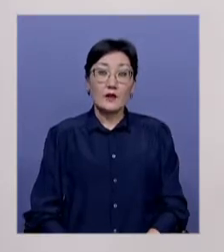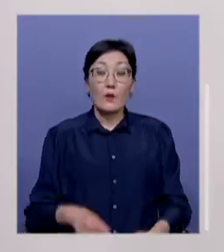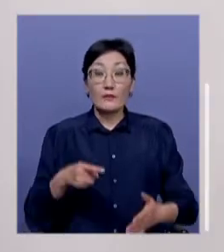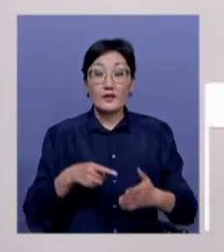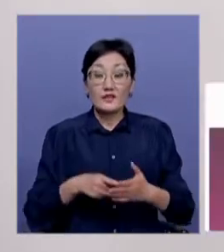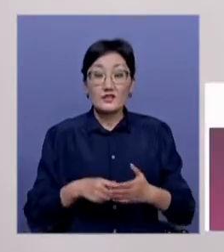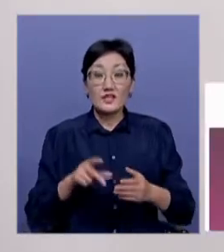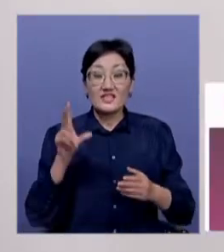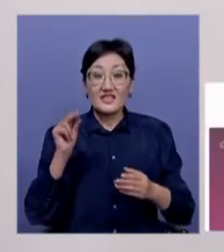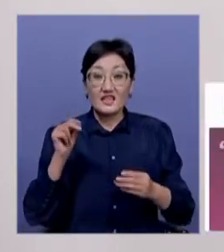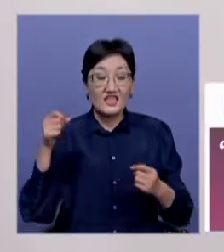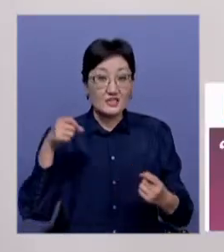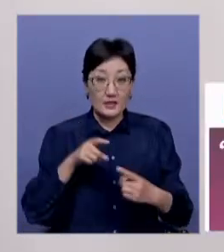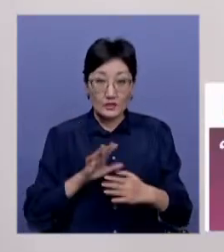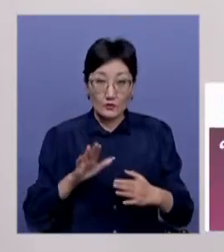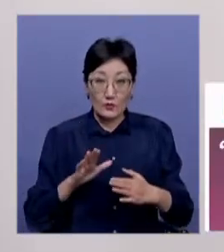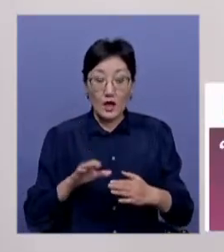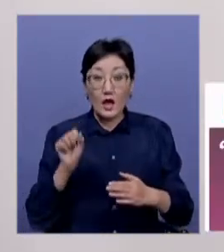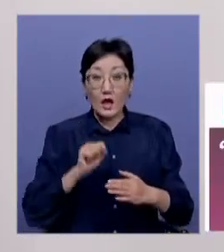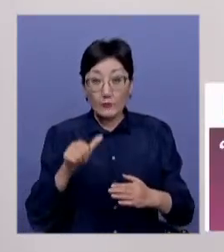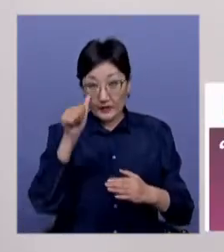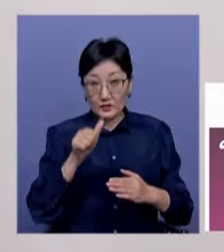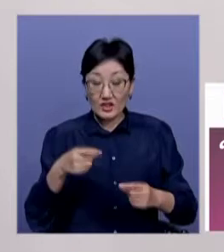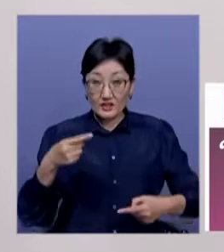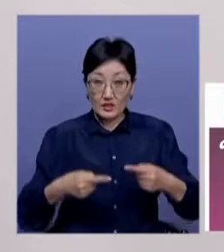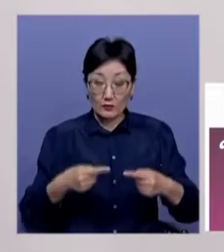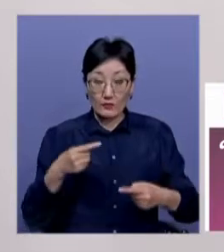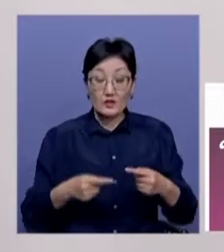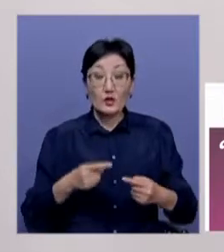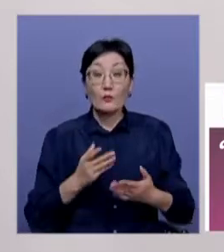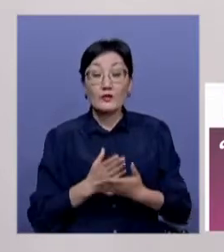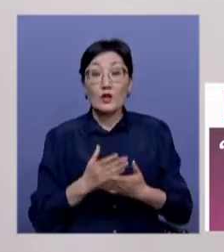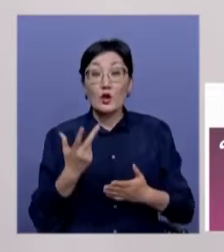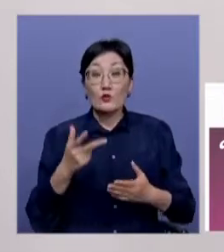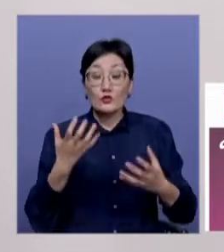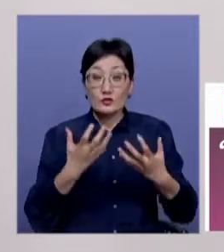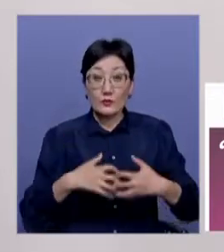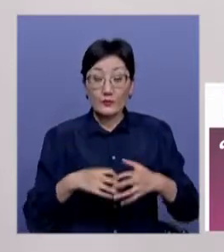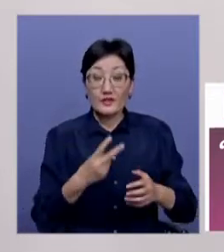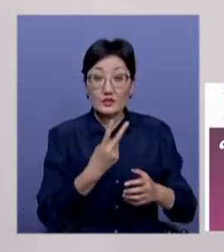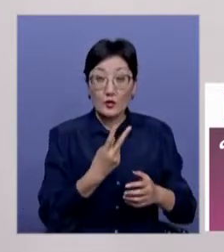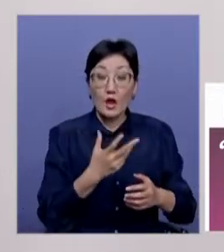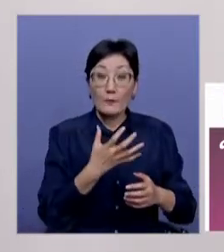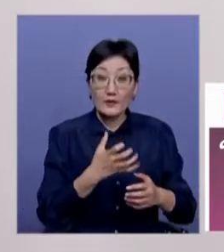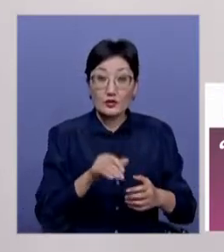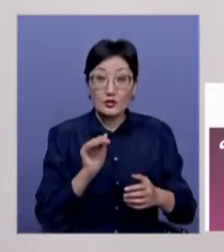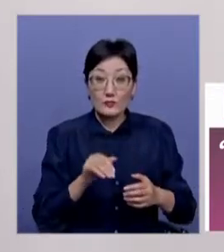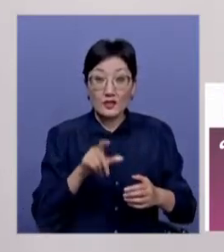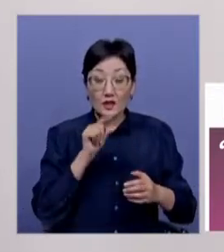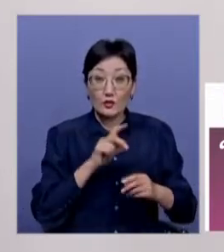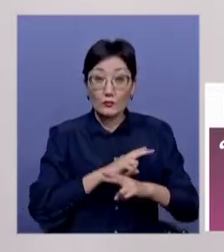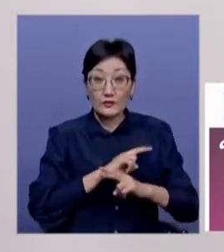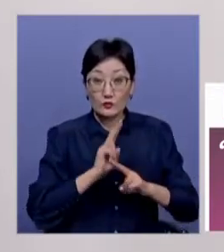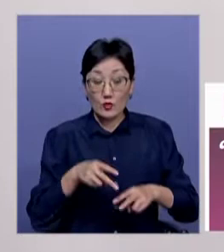Мәселе санның сәйкес келмеуінде. Тамыз айынан бері дауласып келе жатырмыз. Үш фабриканың екеуінде 500 мыңнан құс қырылған,